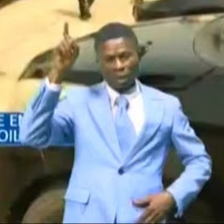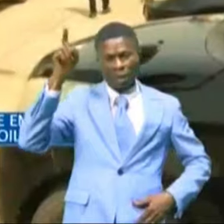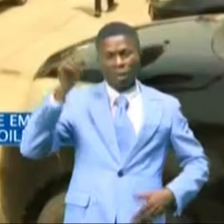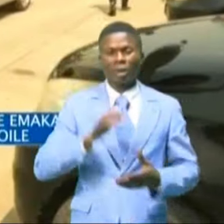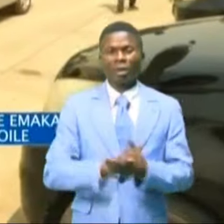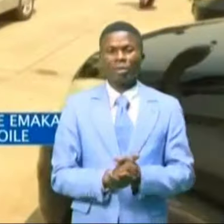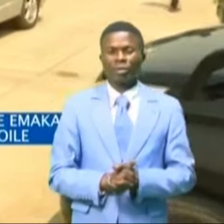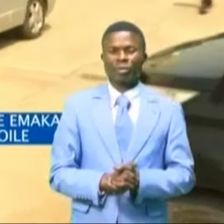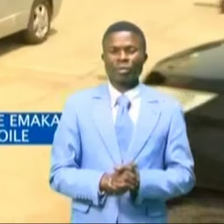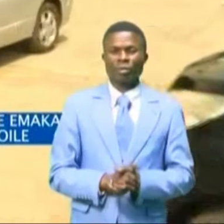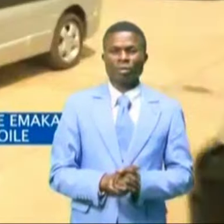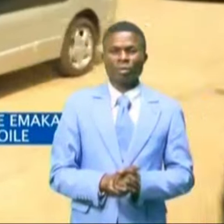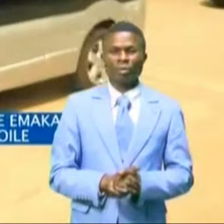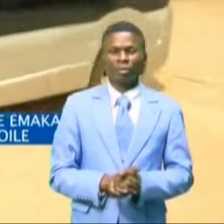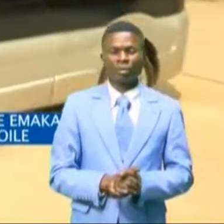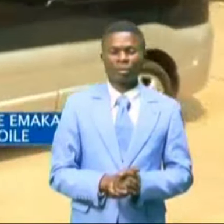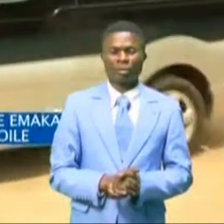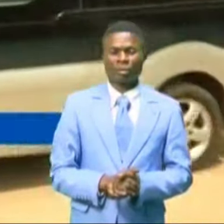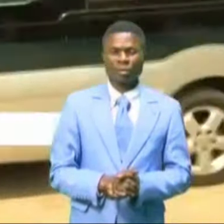bambous.